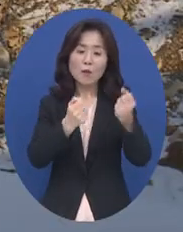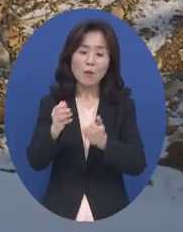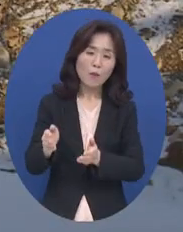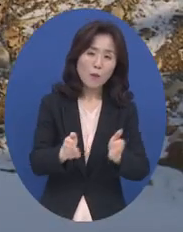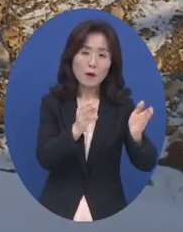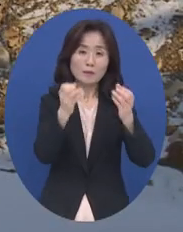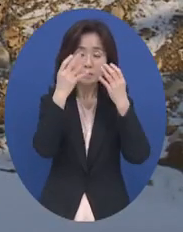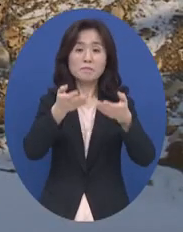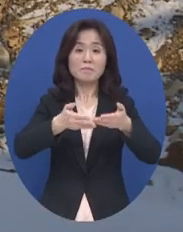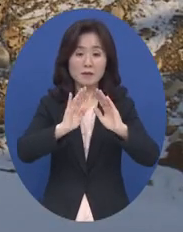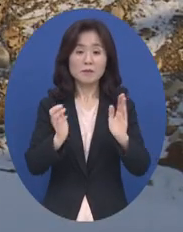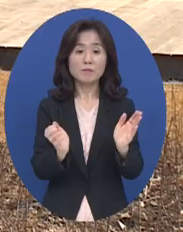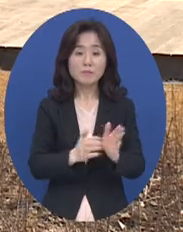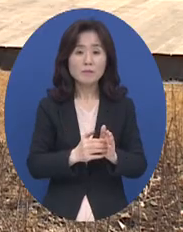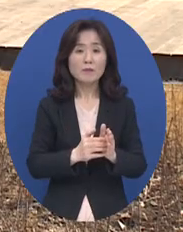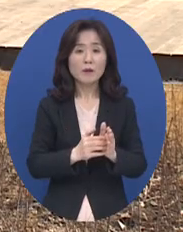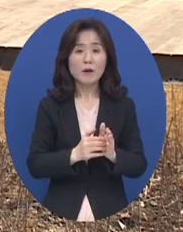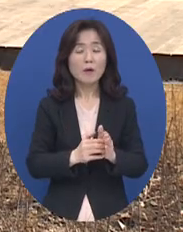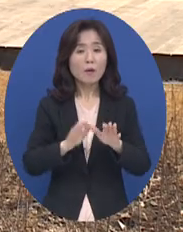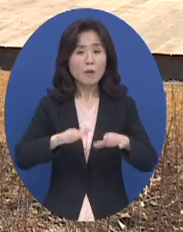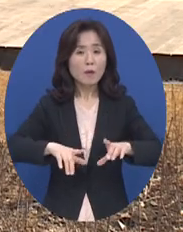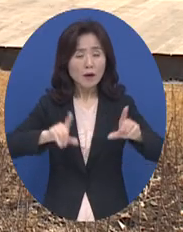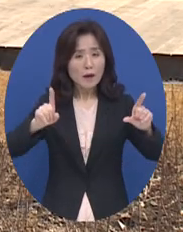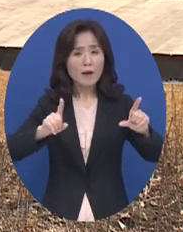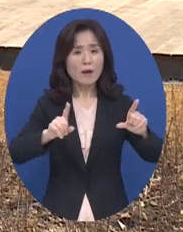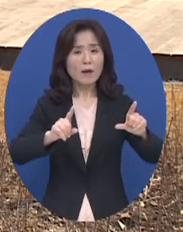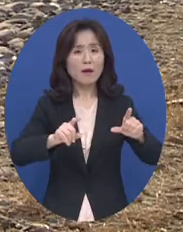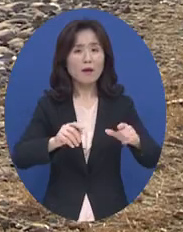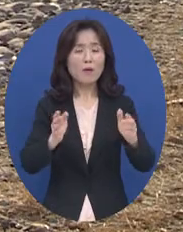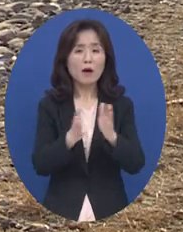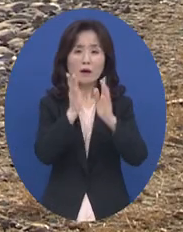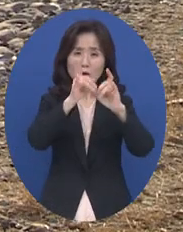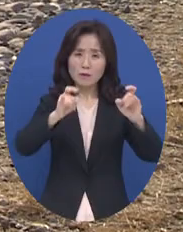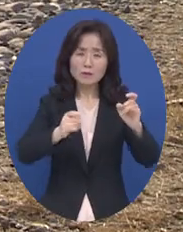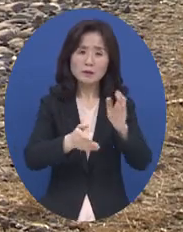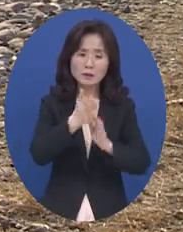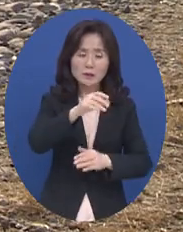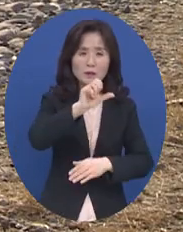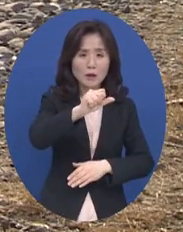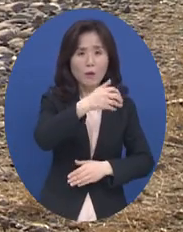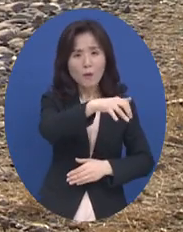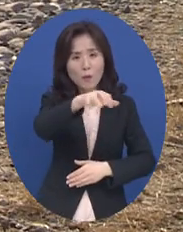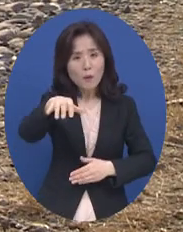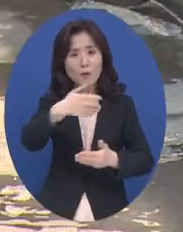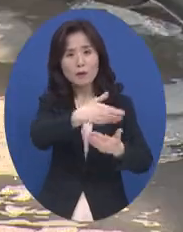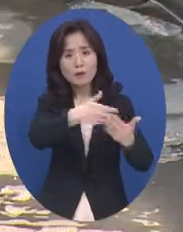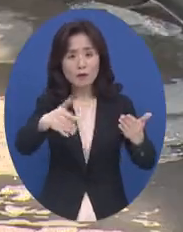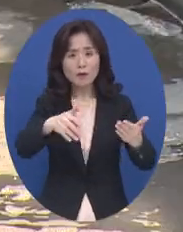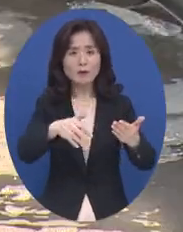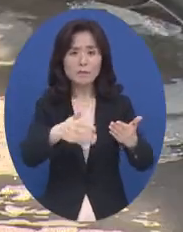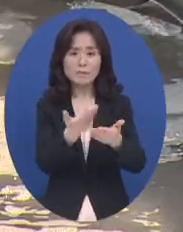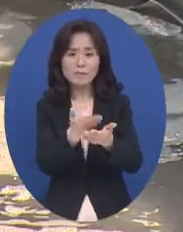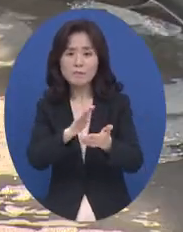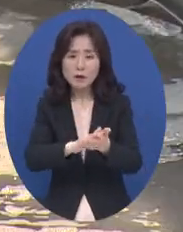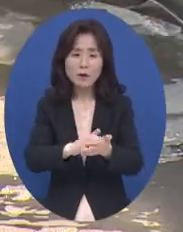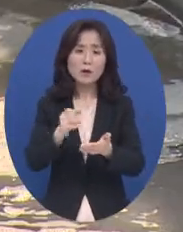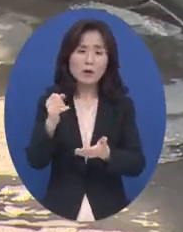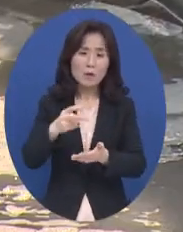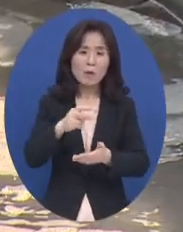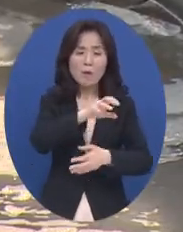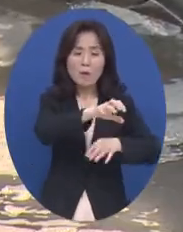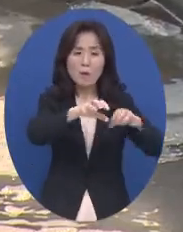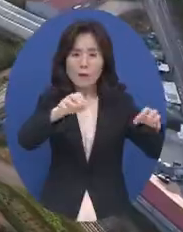도는 올해 화정 시동 과천 등 5곳에 정비를 마무리하고 부천시 국 전 등 8개 하천 의 공사를 추진할